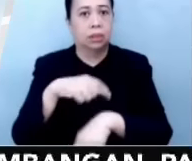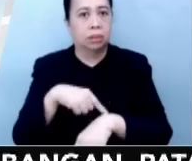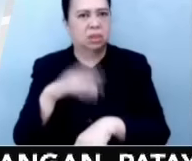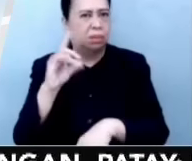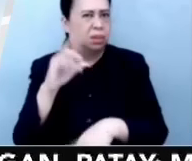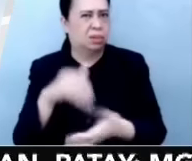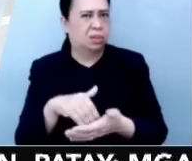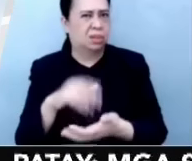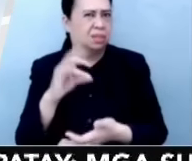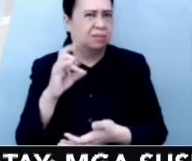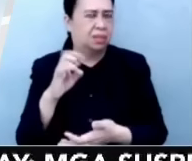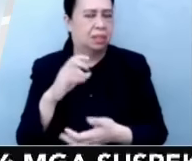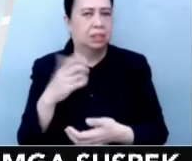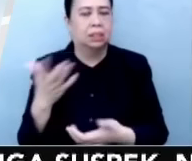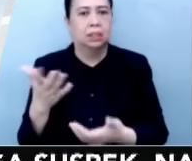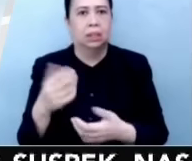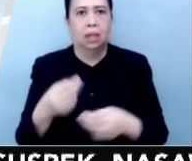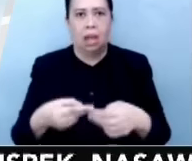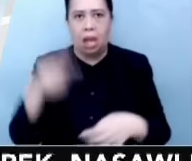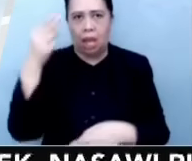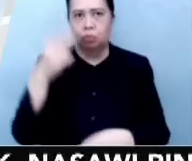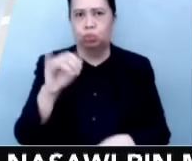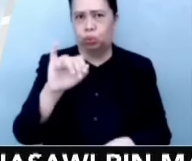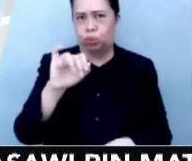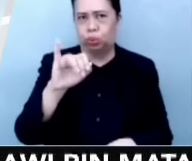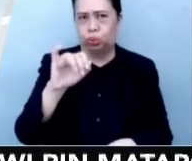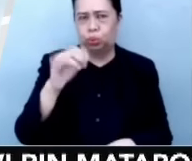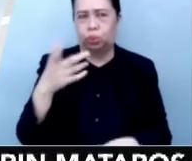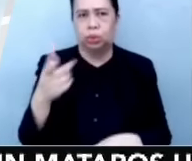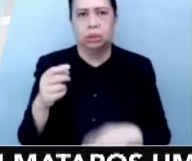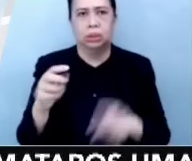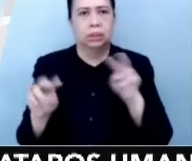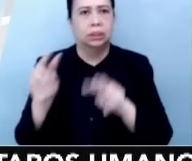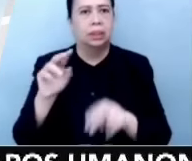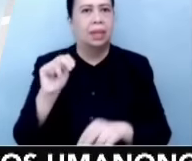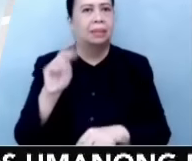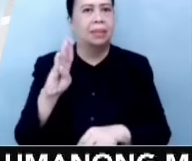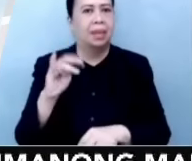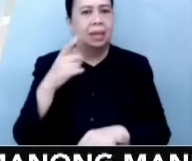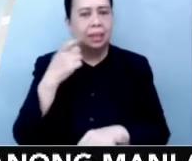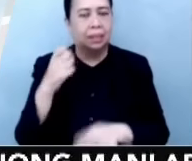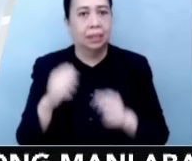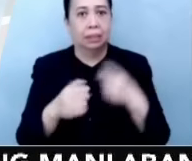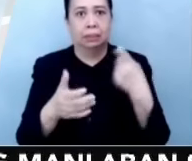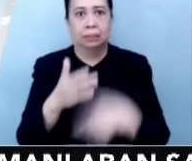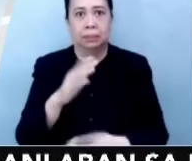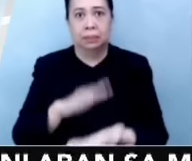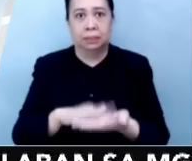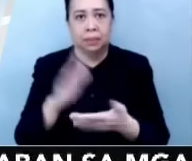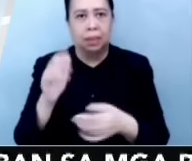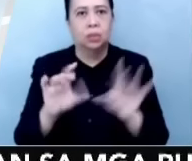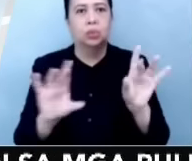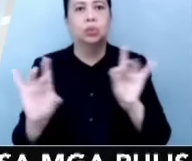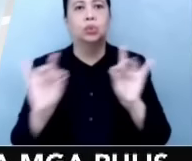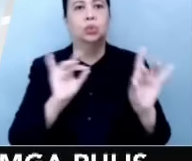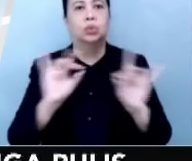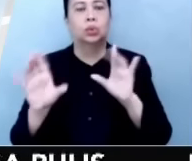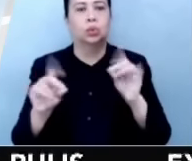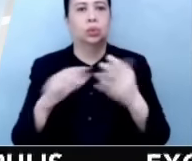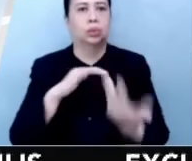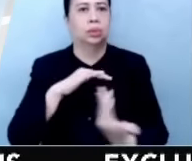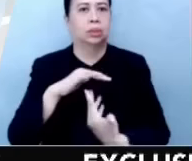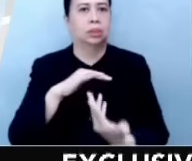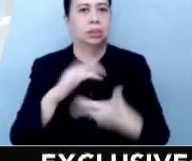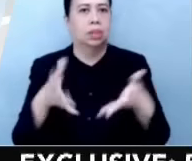7,700. High-end na prostitution din kung ituring ng NBI dahil bukod sa presyo, pili ang parokyanong